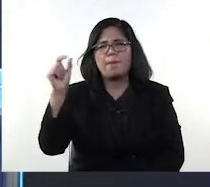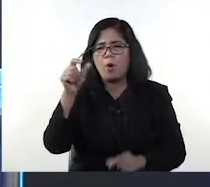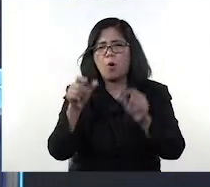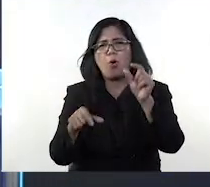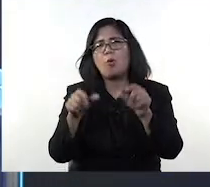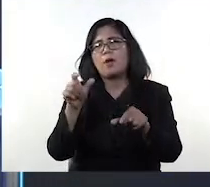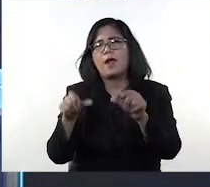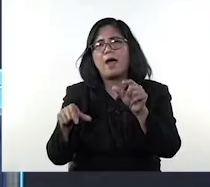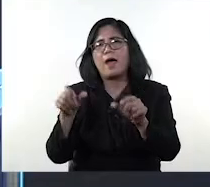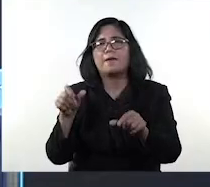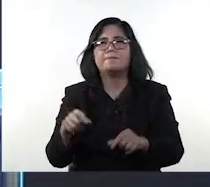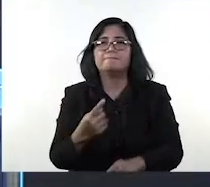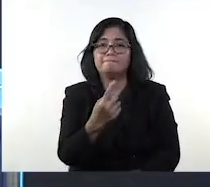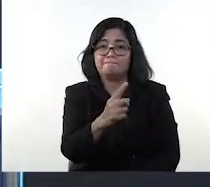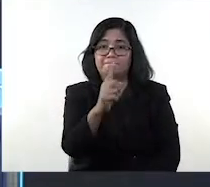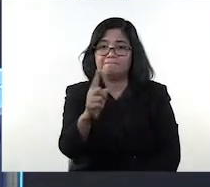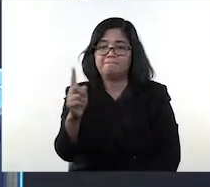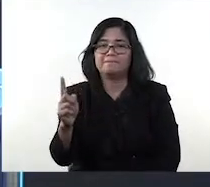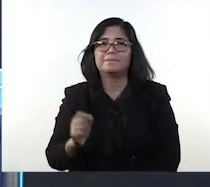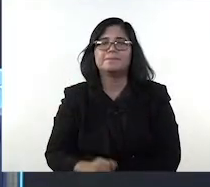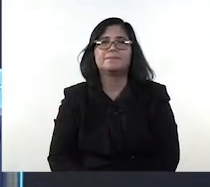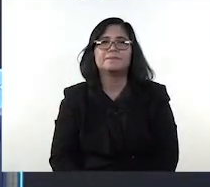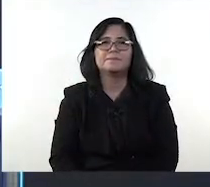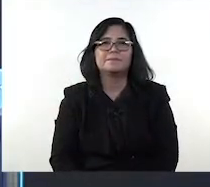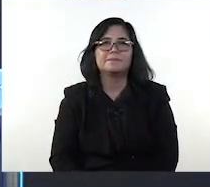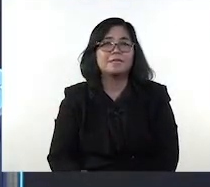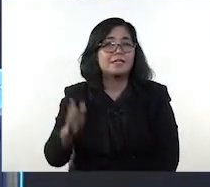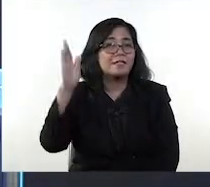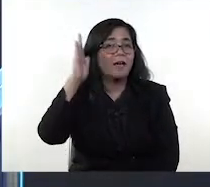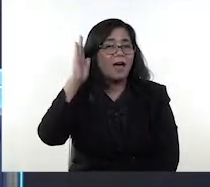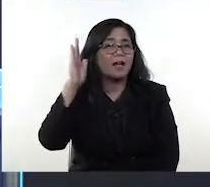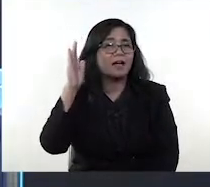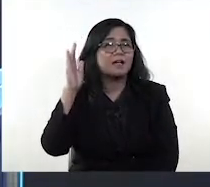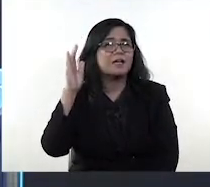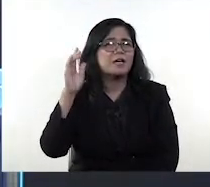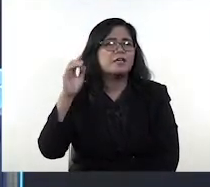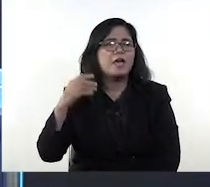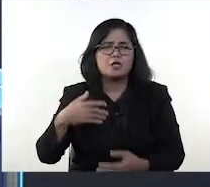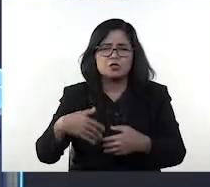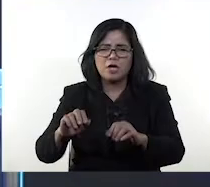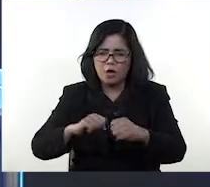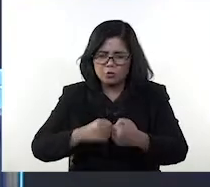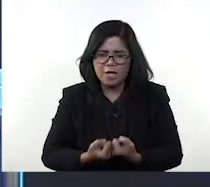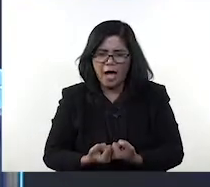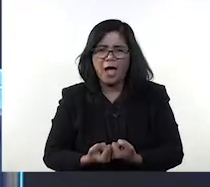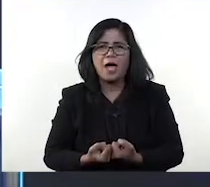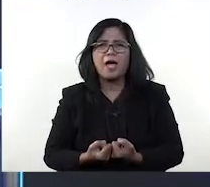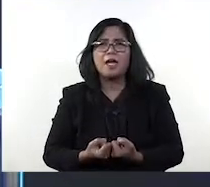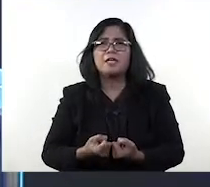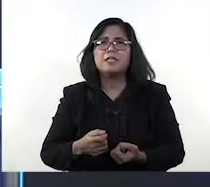setiap orang dengar ini yang sudah rusak